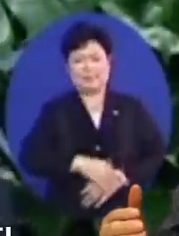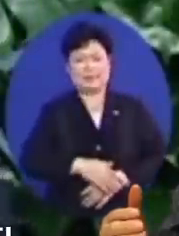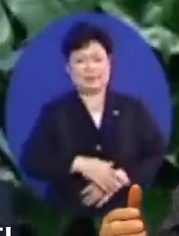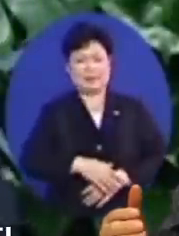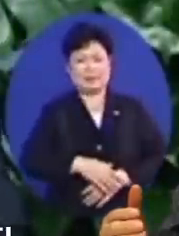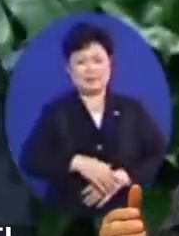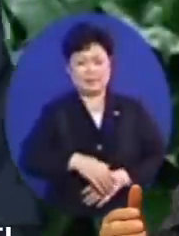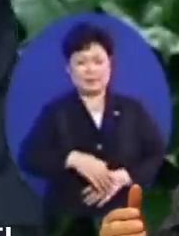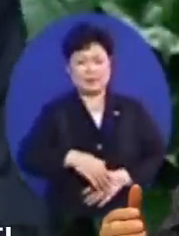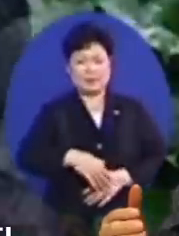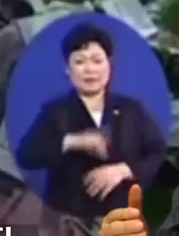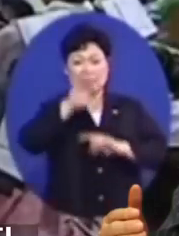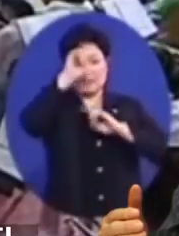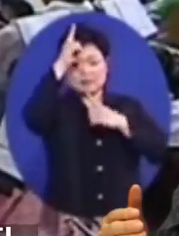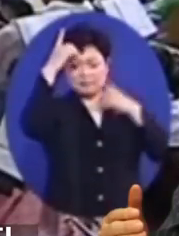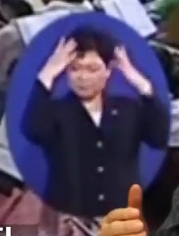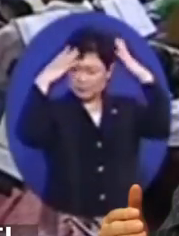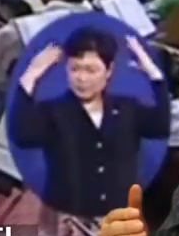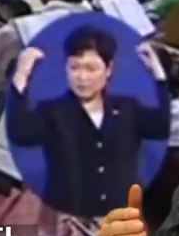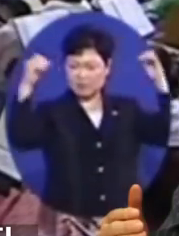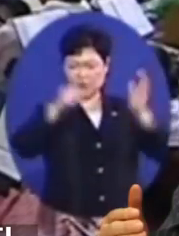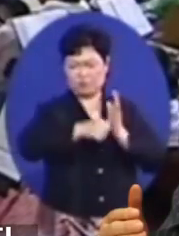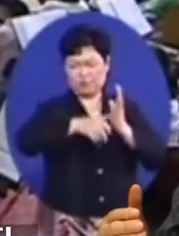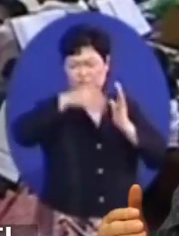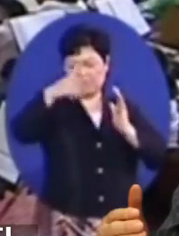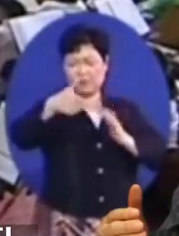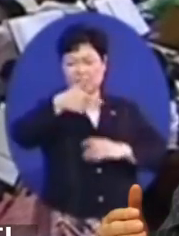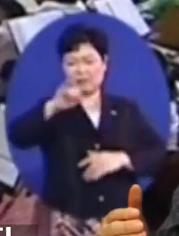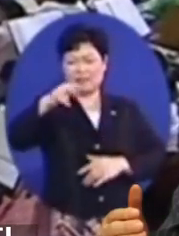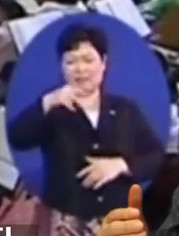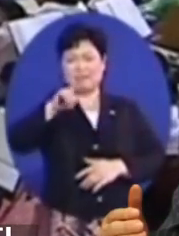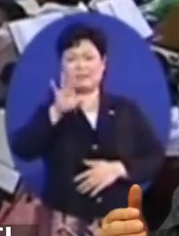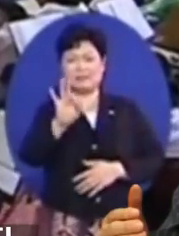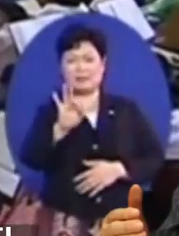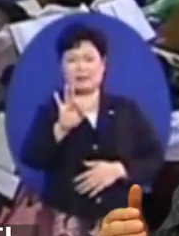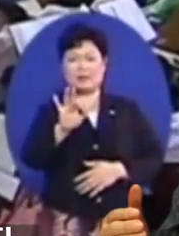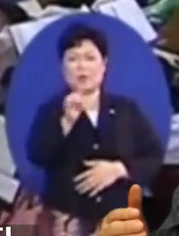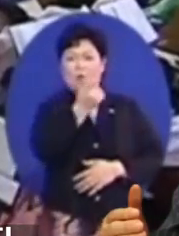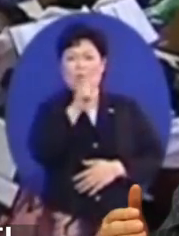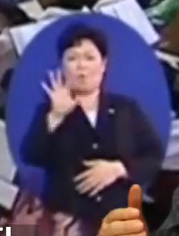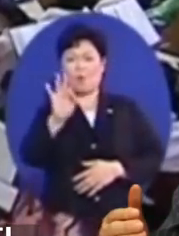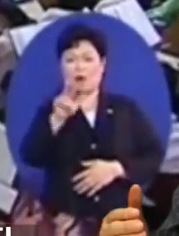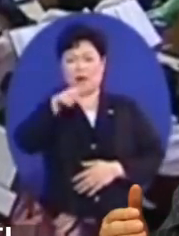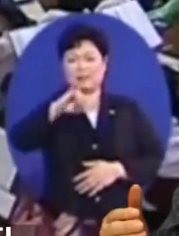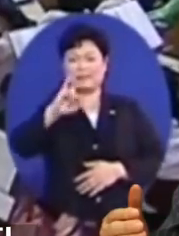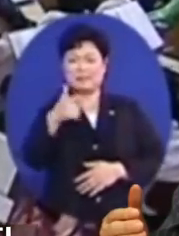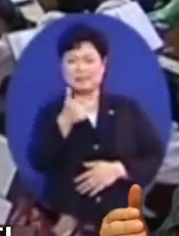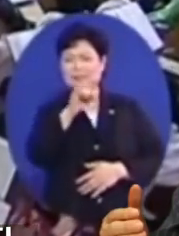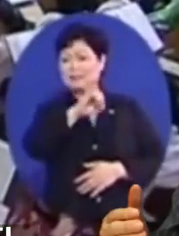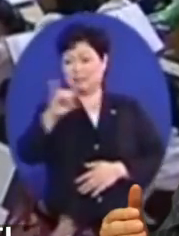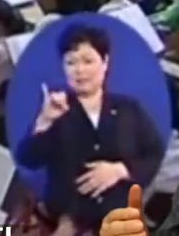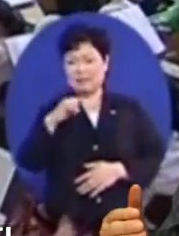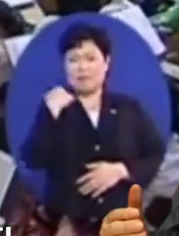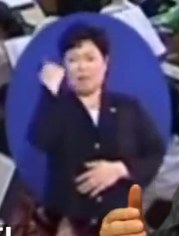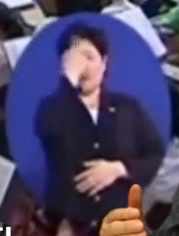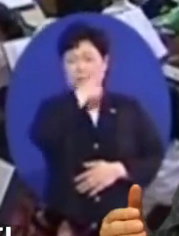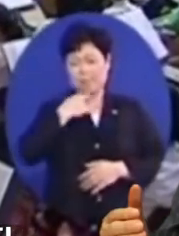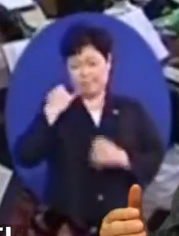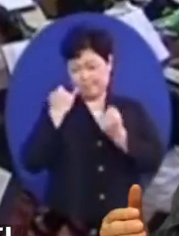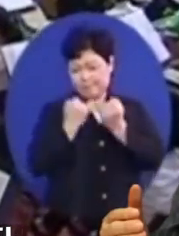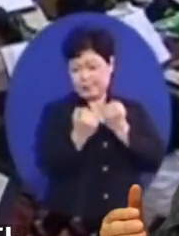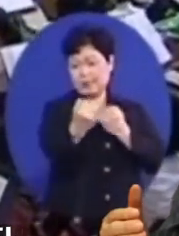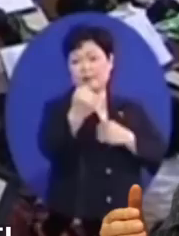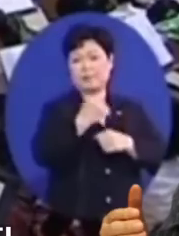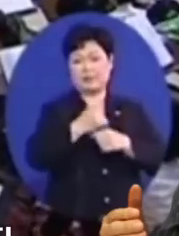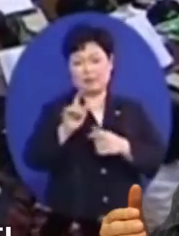조선시대에 유명한 기생이었던 황진이는 모든 영웅 호골들을 사로잡았던 질세 미인으로 유명합니다.